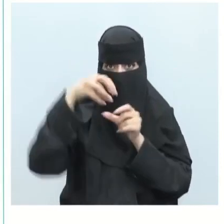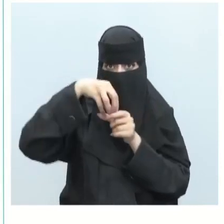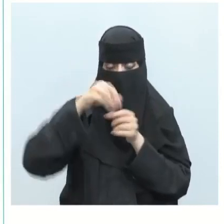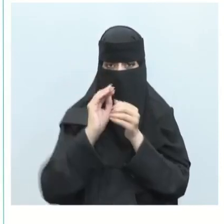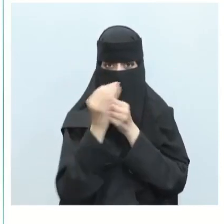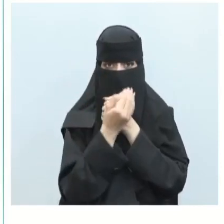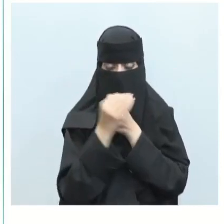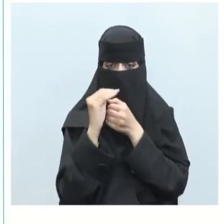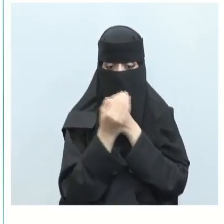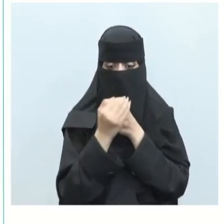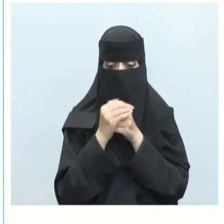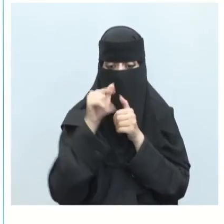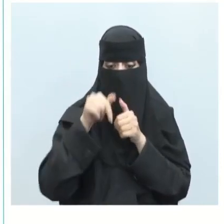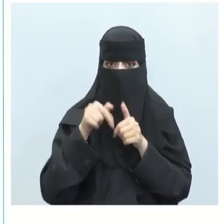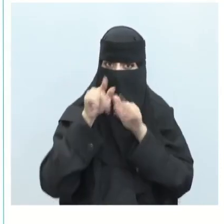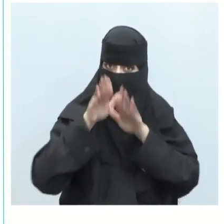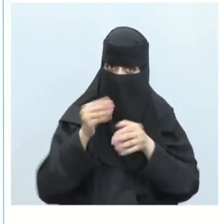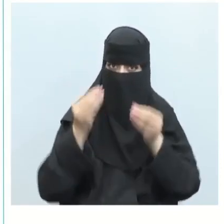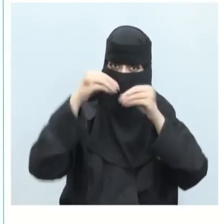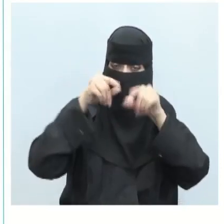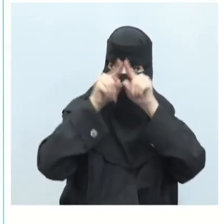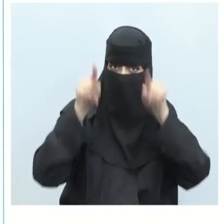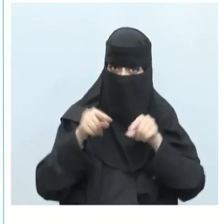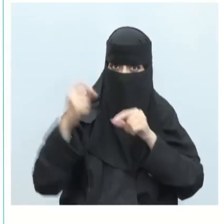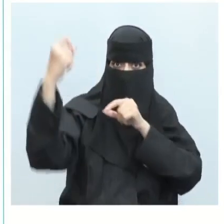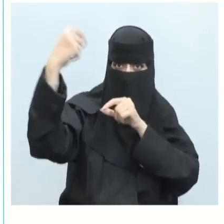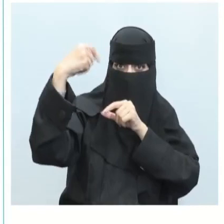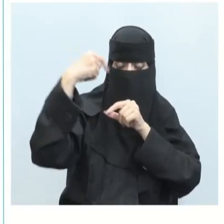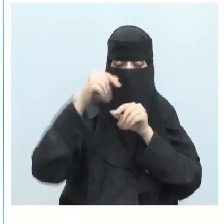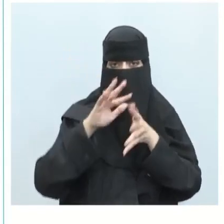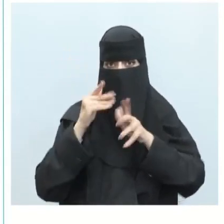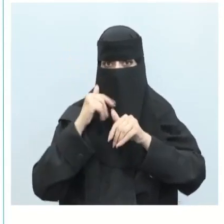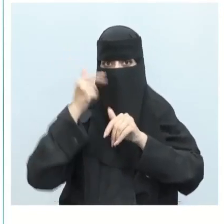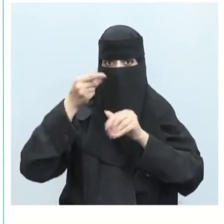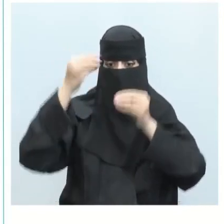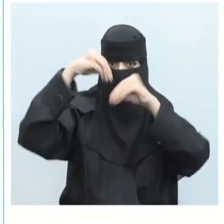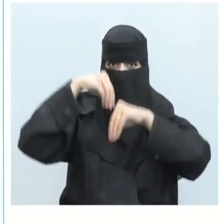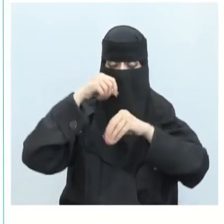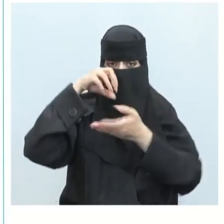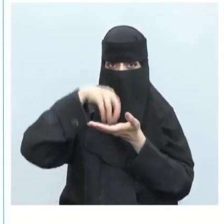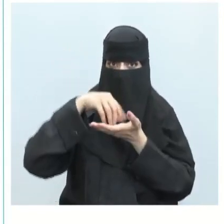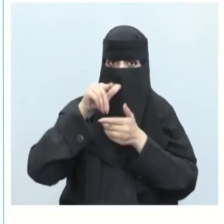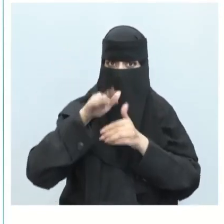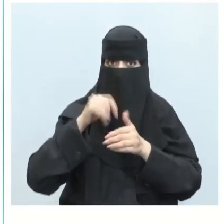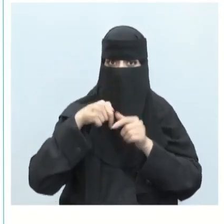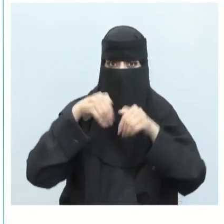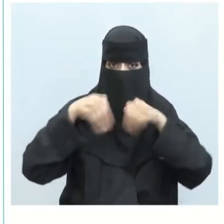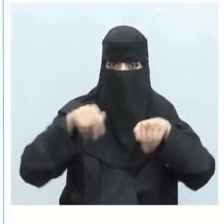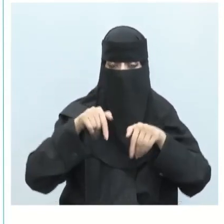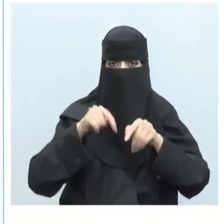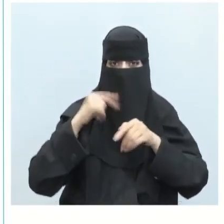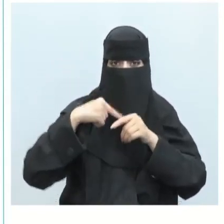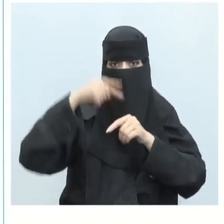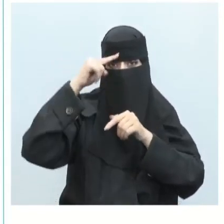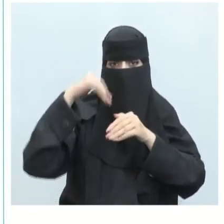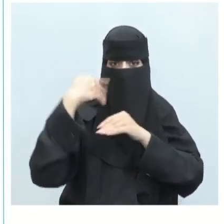العازله يتم احتواء نطاق اي هجمات او ثغرات محتمله داخل هذه المنطقه والحد من احتمالات